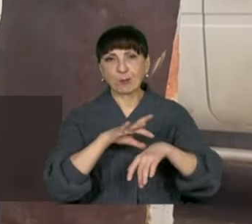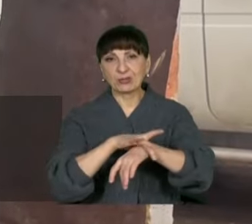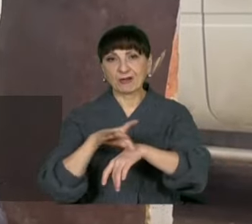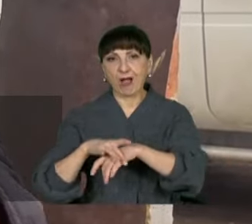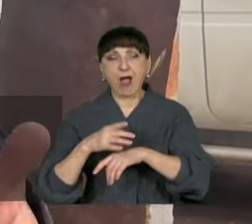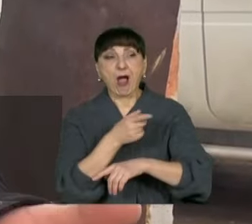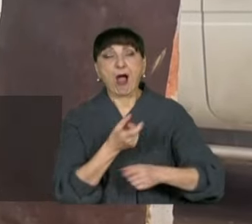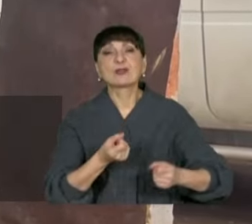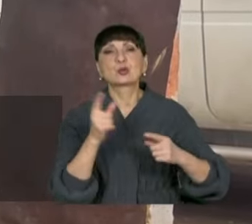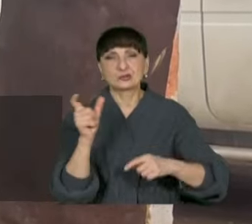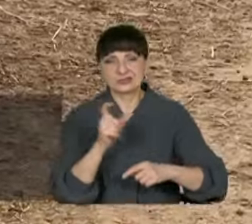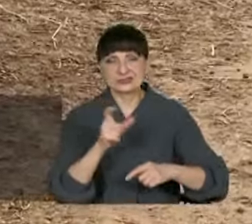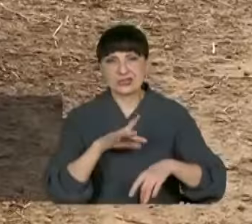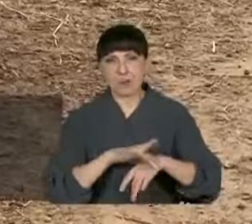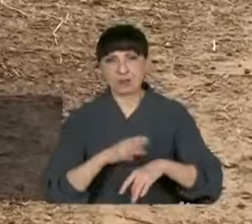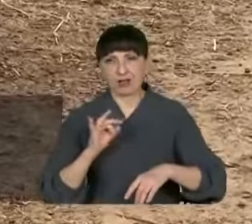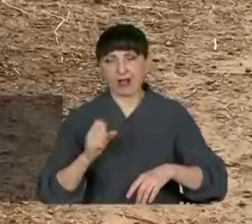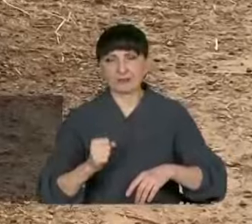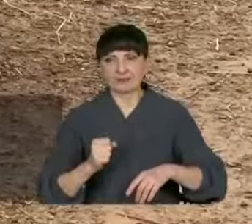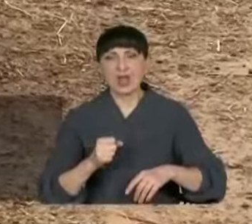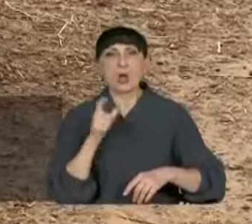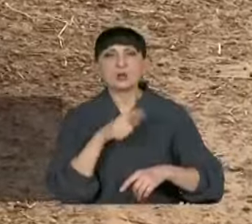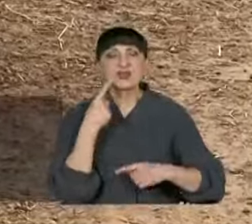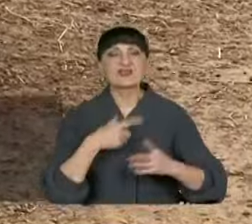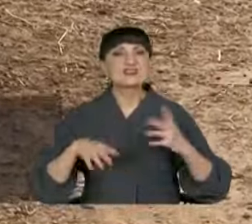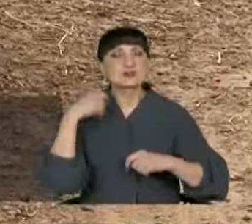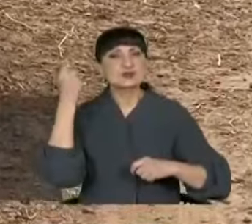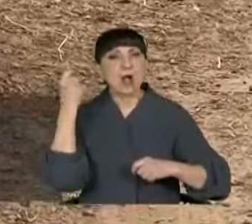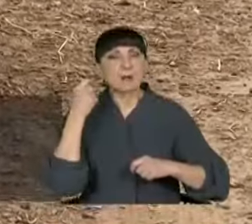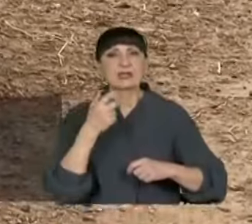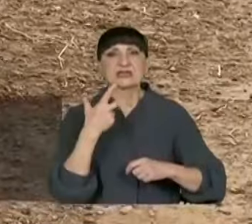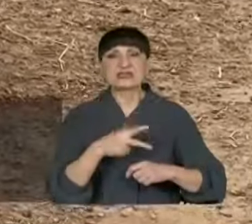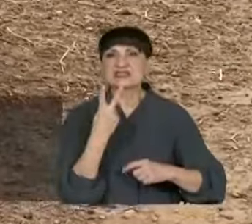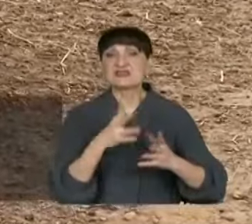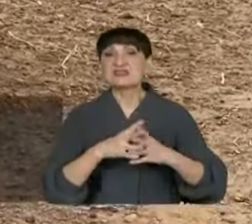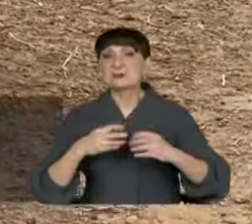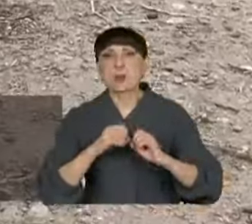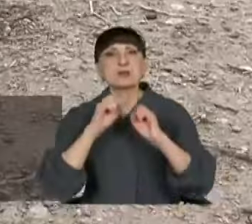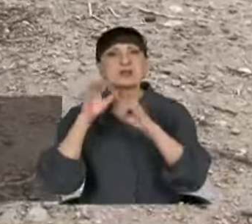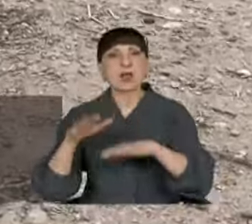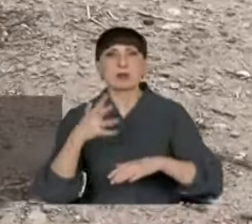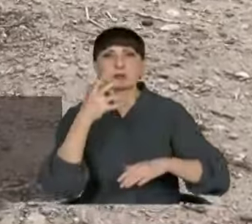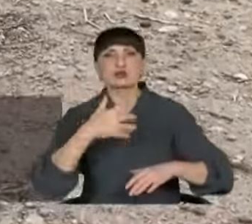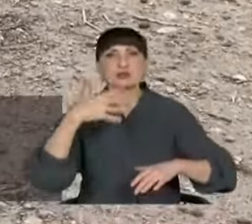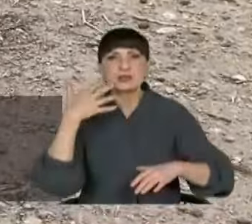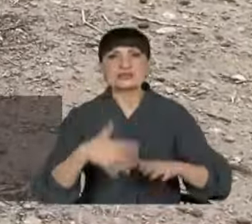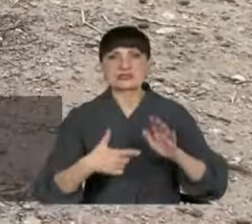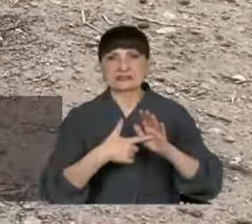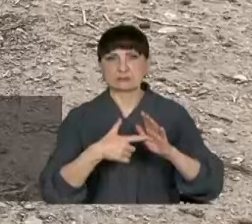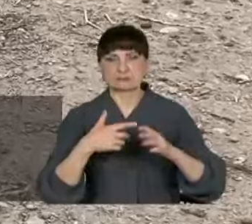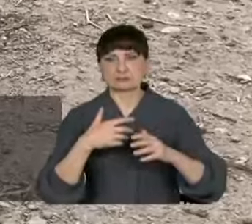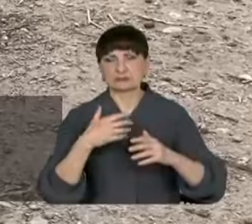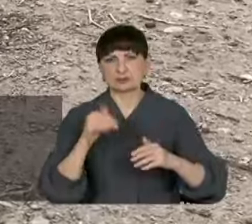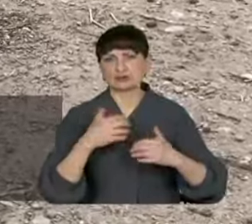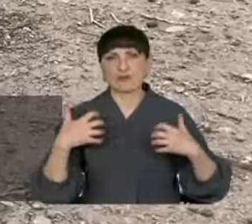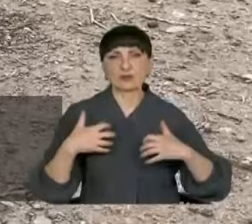знаем, откуда синие бирки. По словам жителей, всего Чабану 32 семьи передали 555 животных. Ранее они